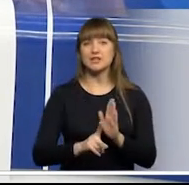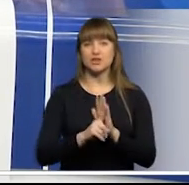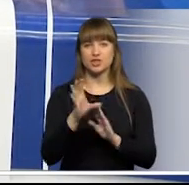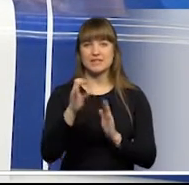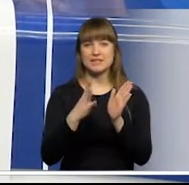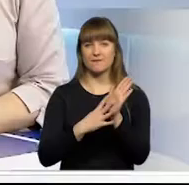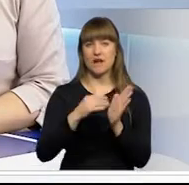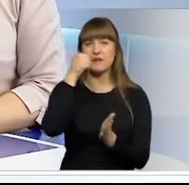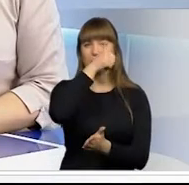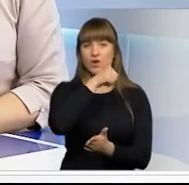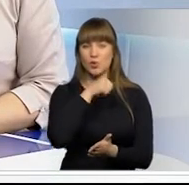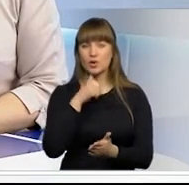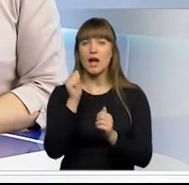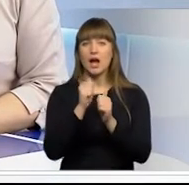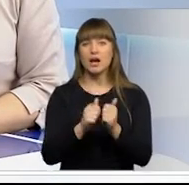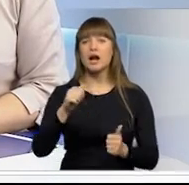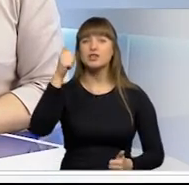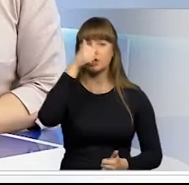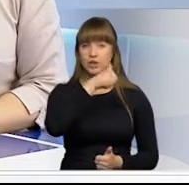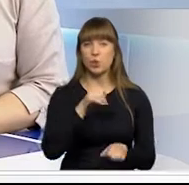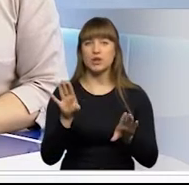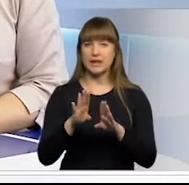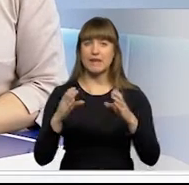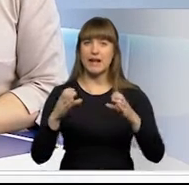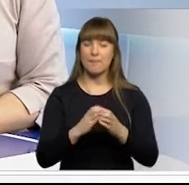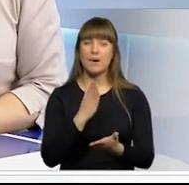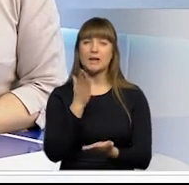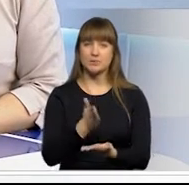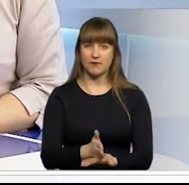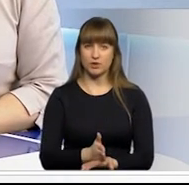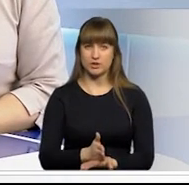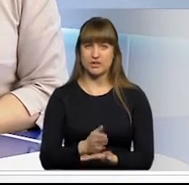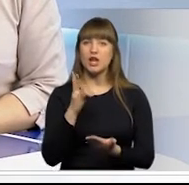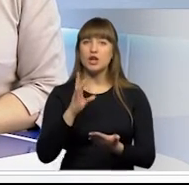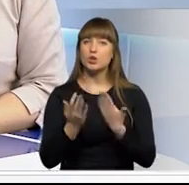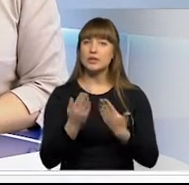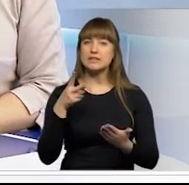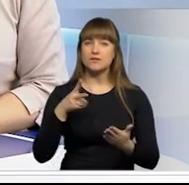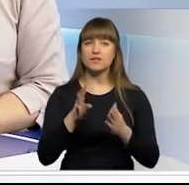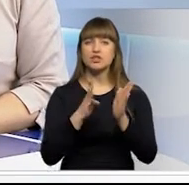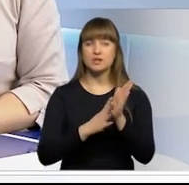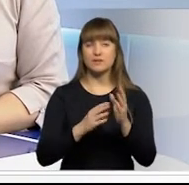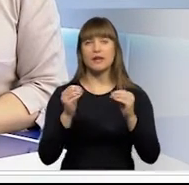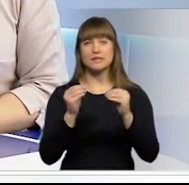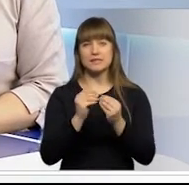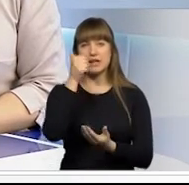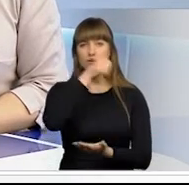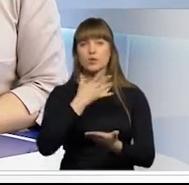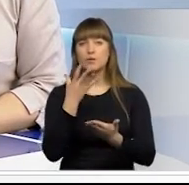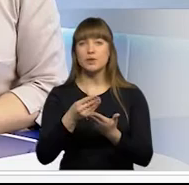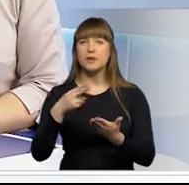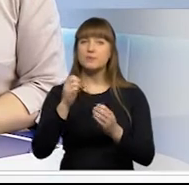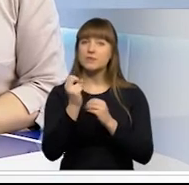кампании проводятся. Но если 2009-2010 год выплачивались по 12 тысяч, то уже в 2011-2012